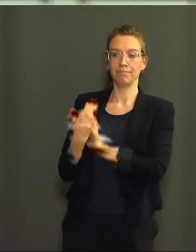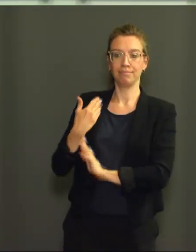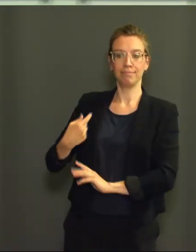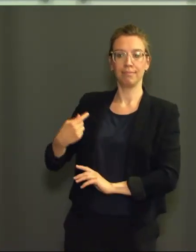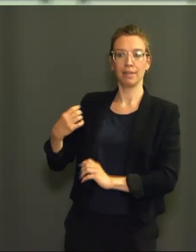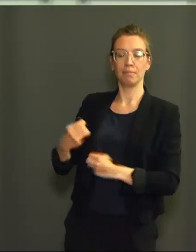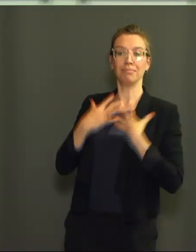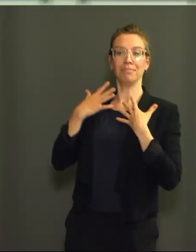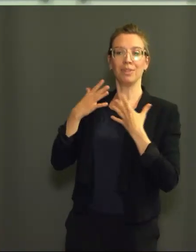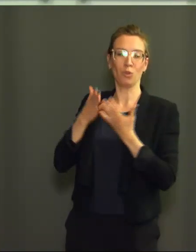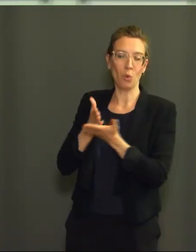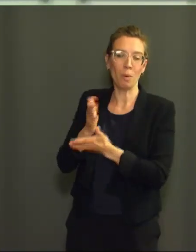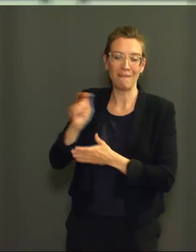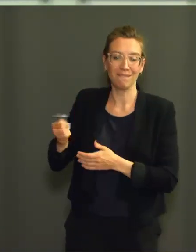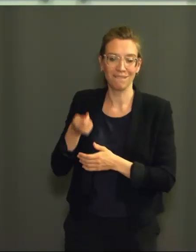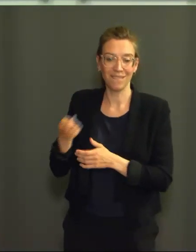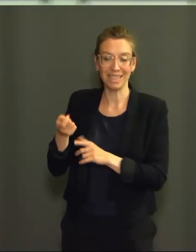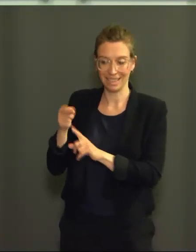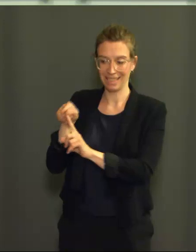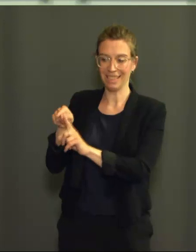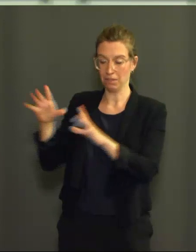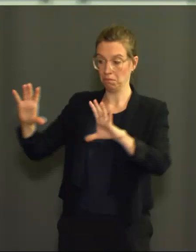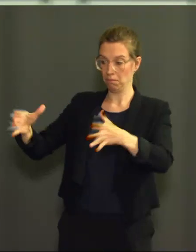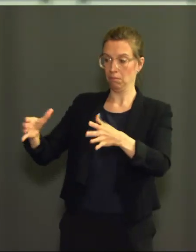de volledig gevaccineerde personen.